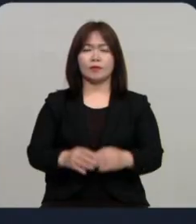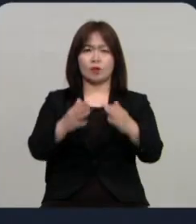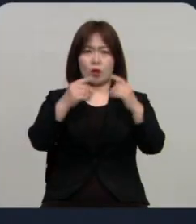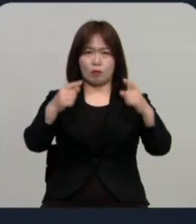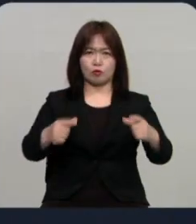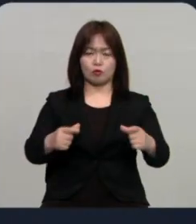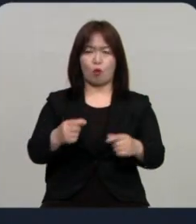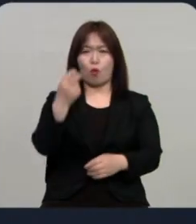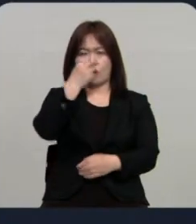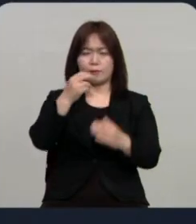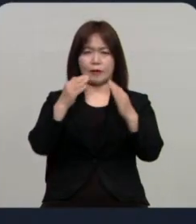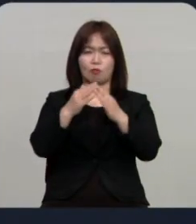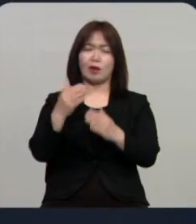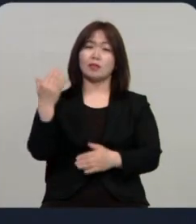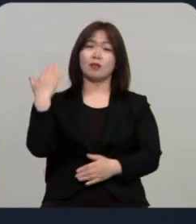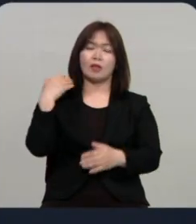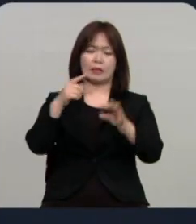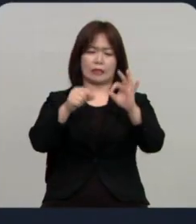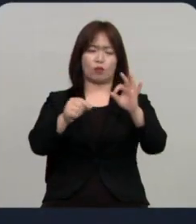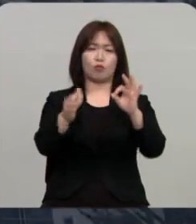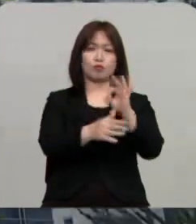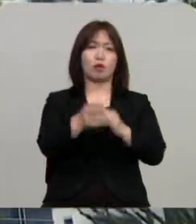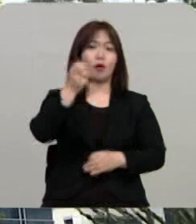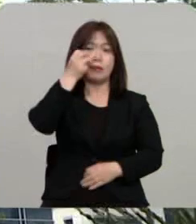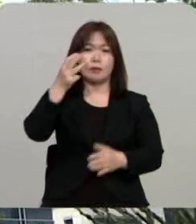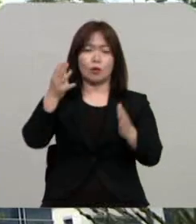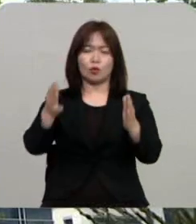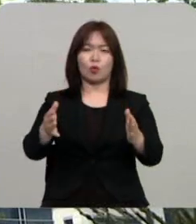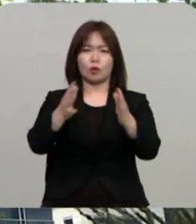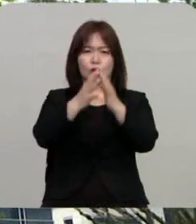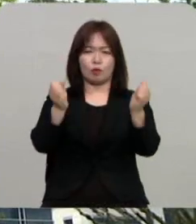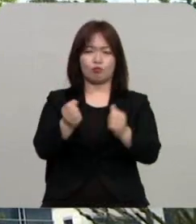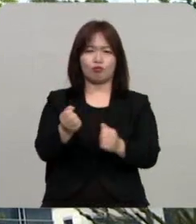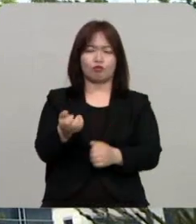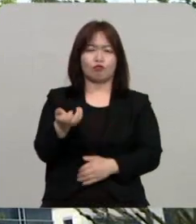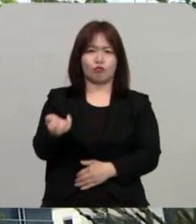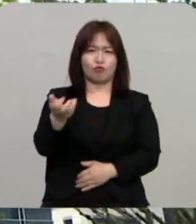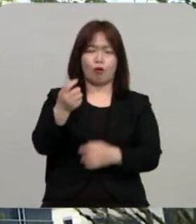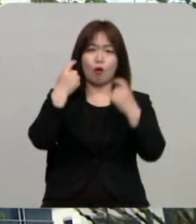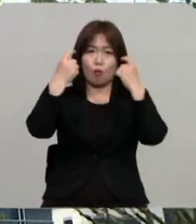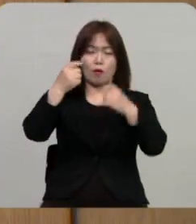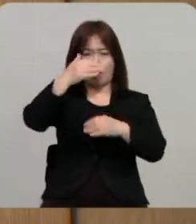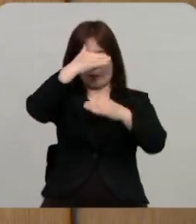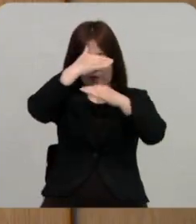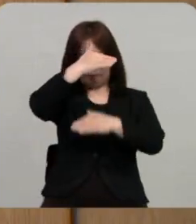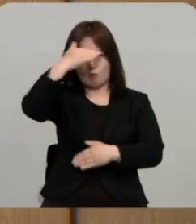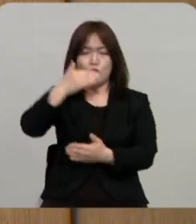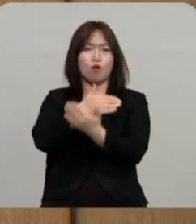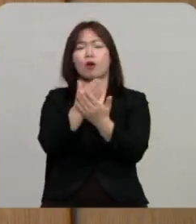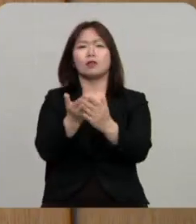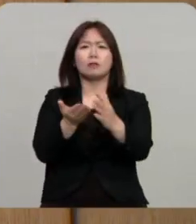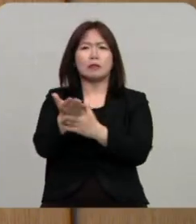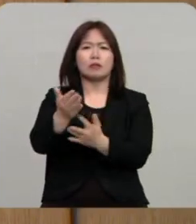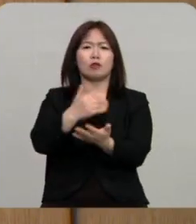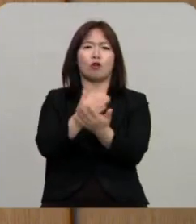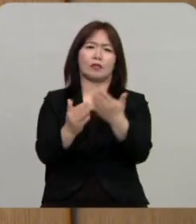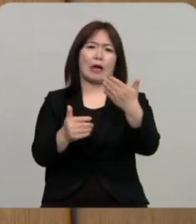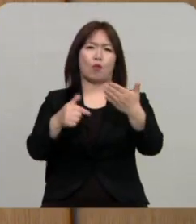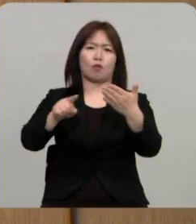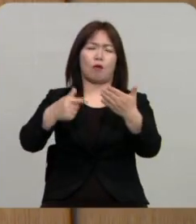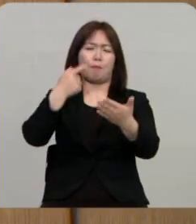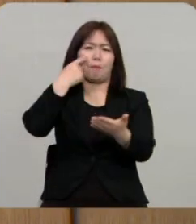전라북도 감사관실이 지난해 10월부터 석 달 동안 전북 투어패스와 관련한 특정 감사를 벌여 모두 9건을